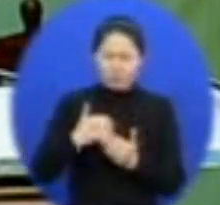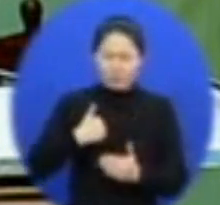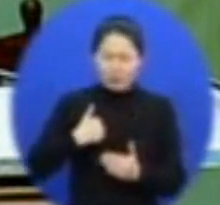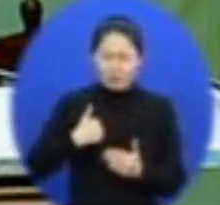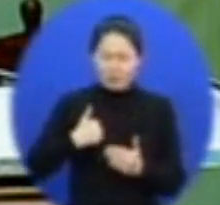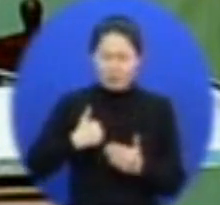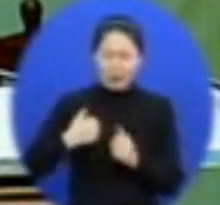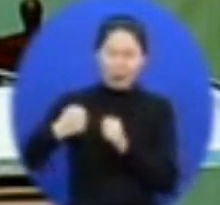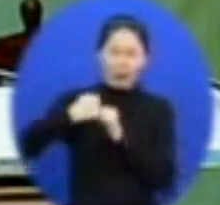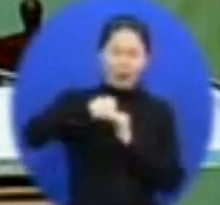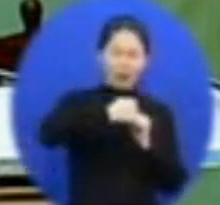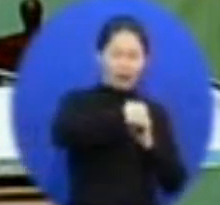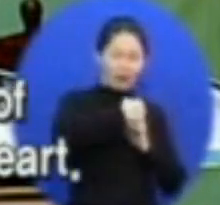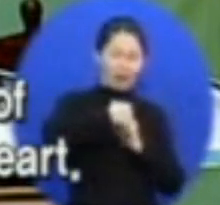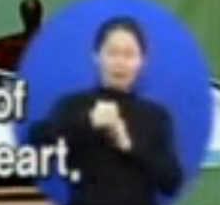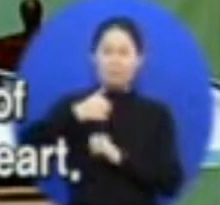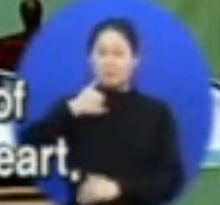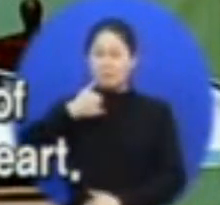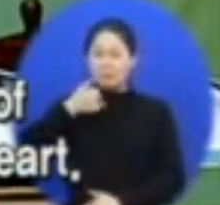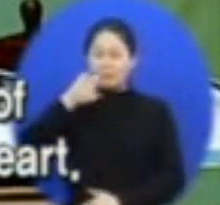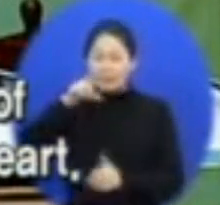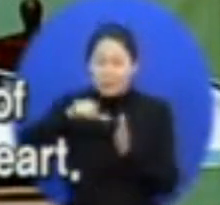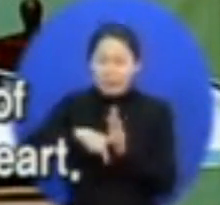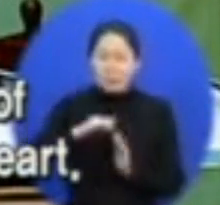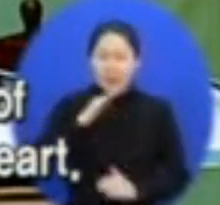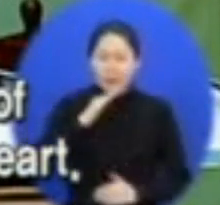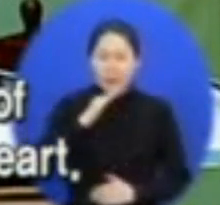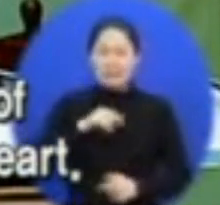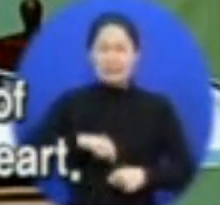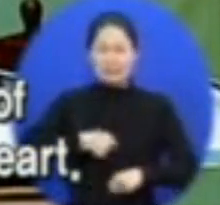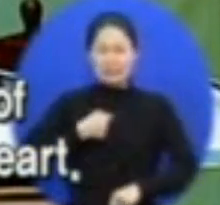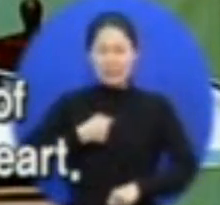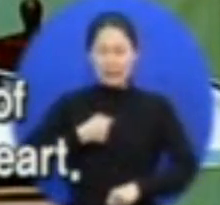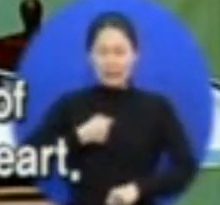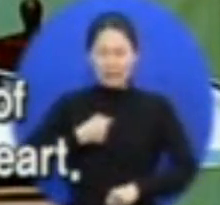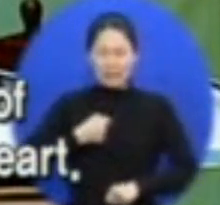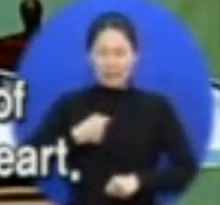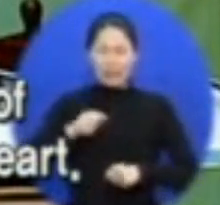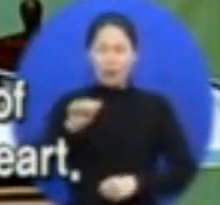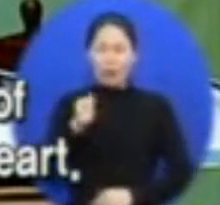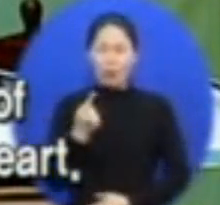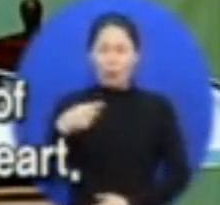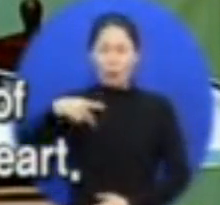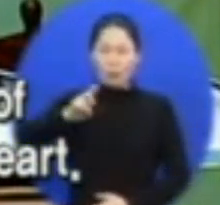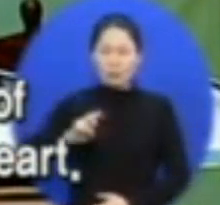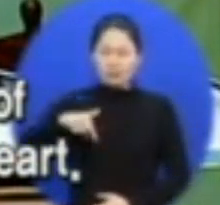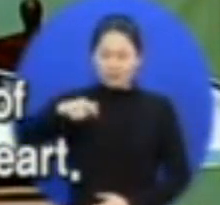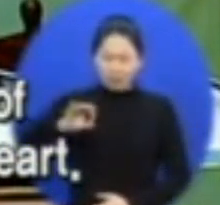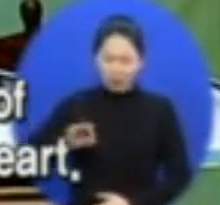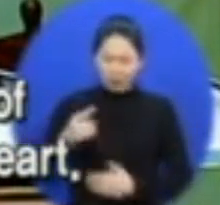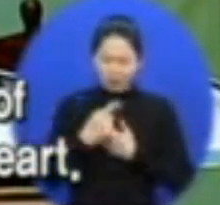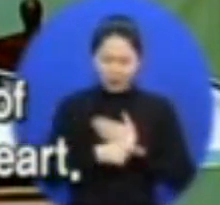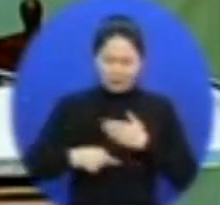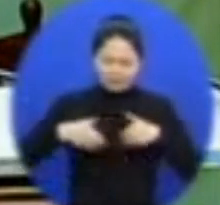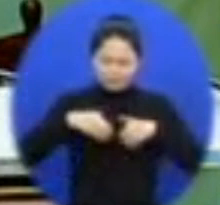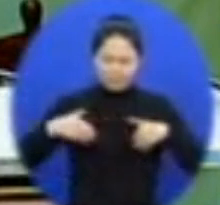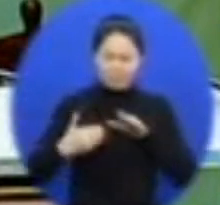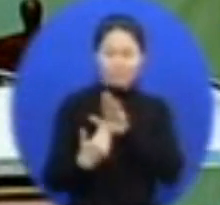그때의 2 의 호 신경 가슴을 가로막는 갑옷을 입어야 한다는 거에요